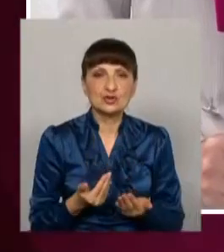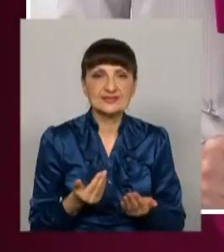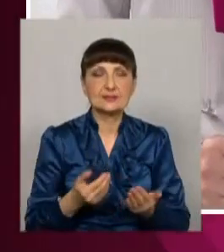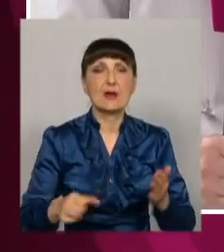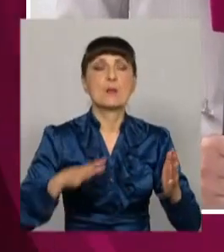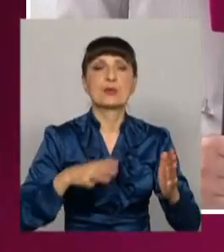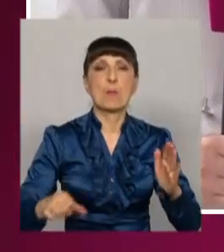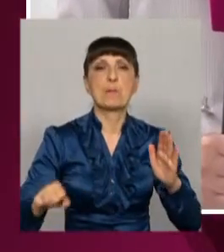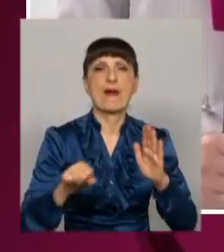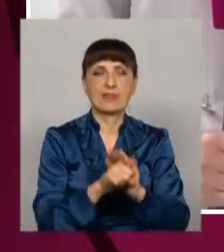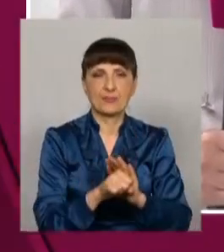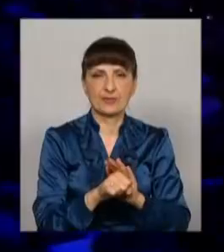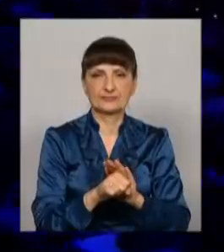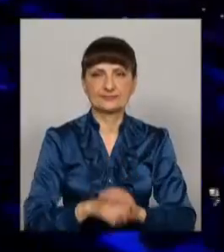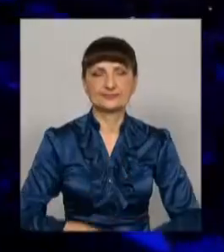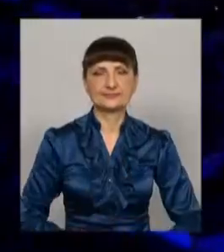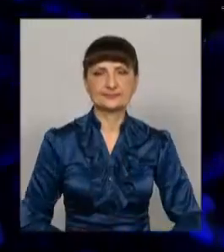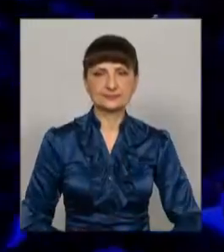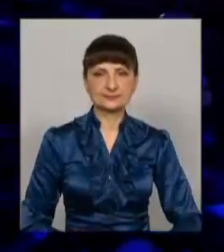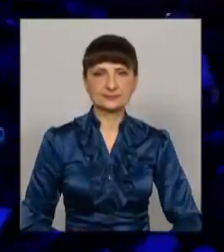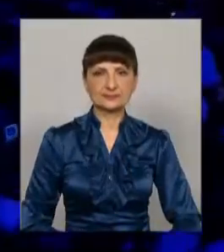выполнил профессиональный долг.